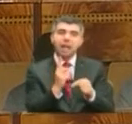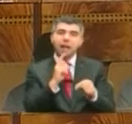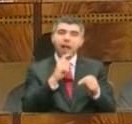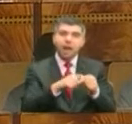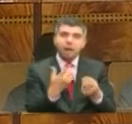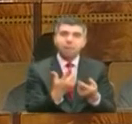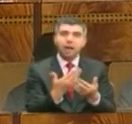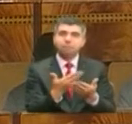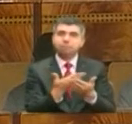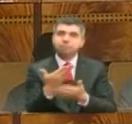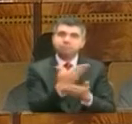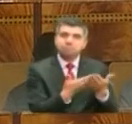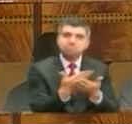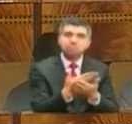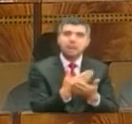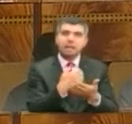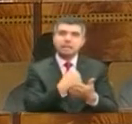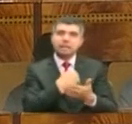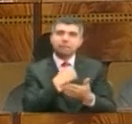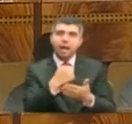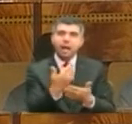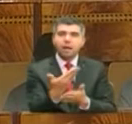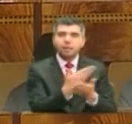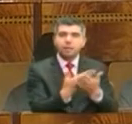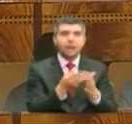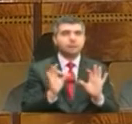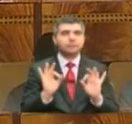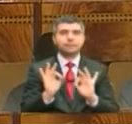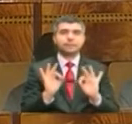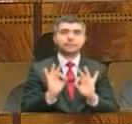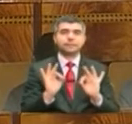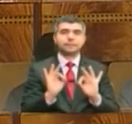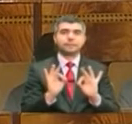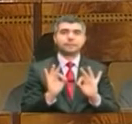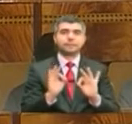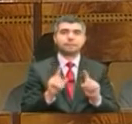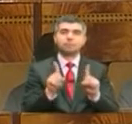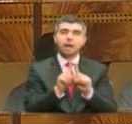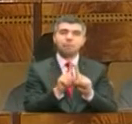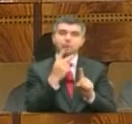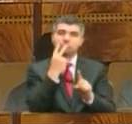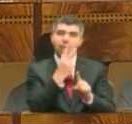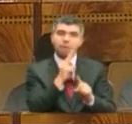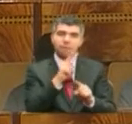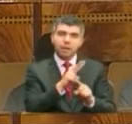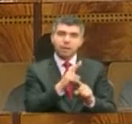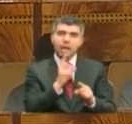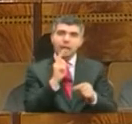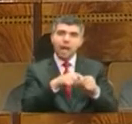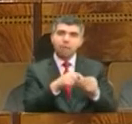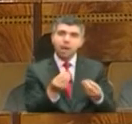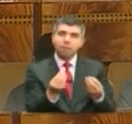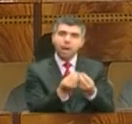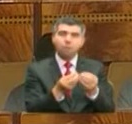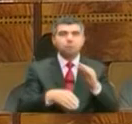او تربط علاقه مع شي هيئه اللي يمكن تدافع عليها، مصيرهم هو الطرد. بالاضافه انا كما قلت لك ما كاينش